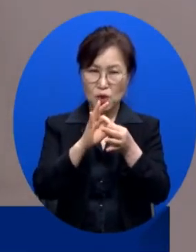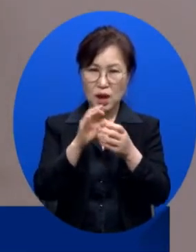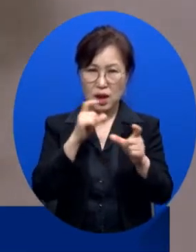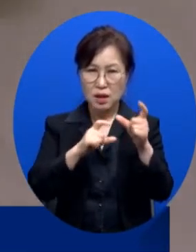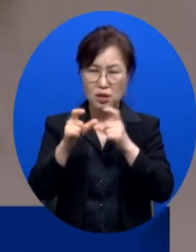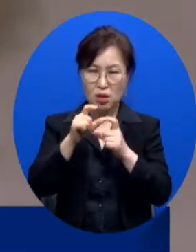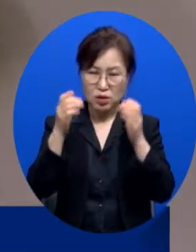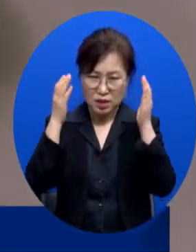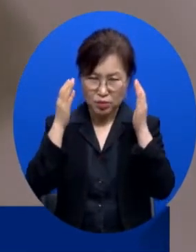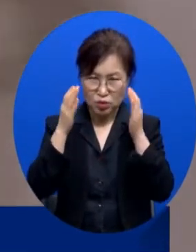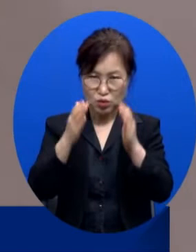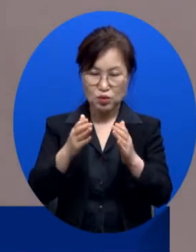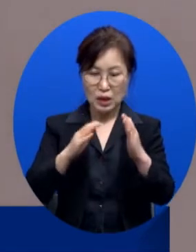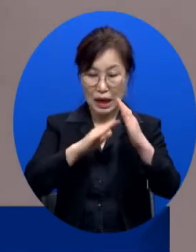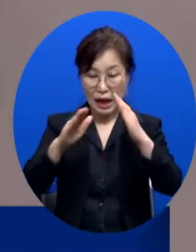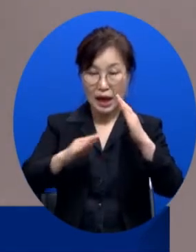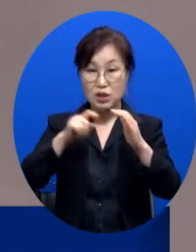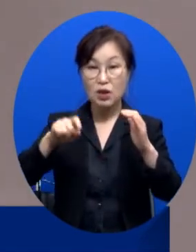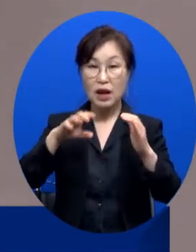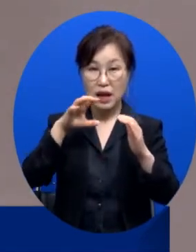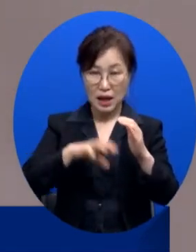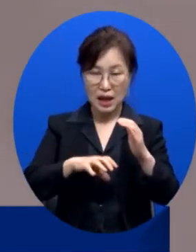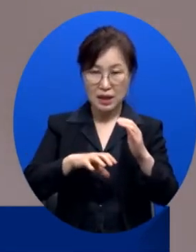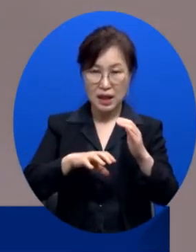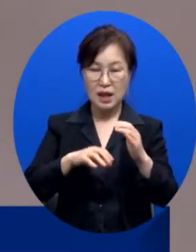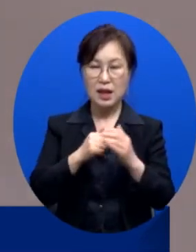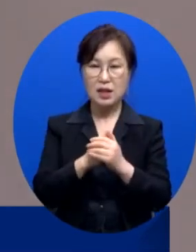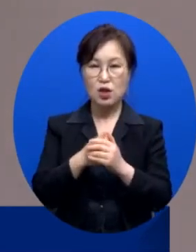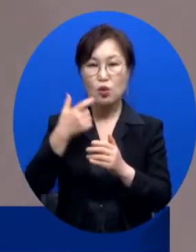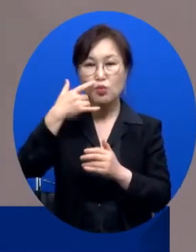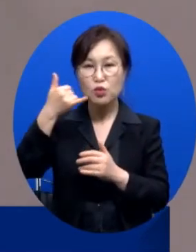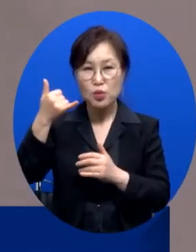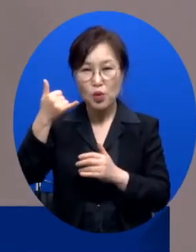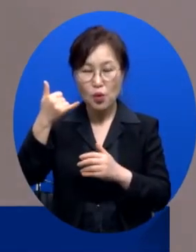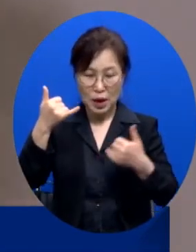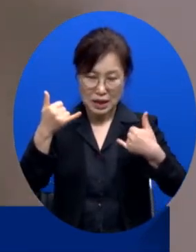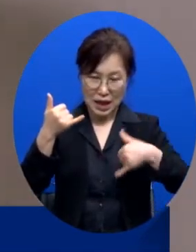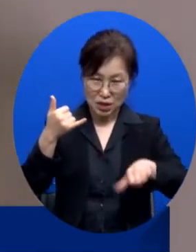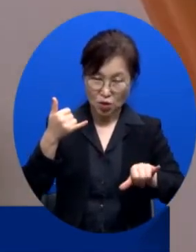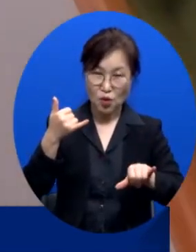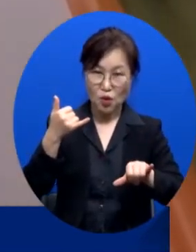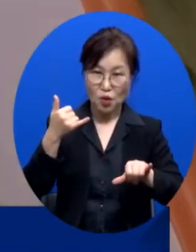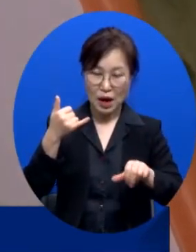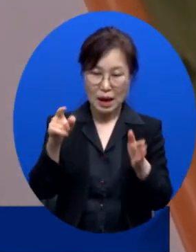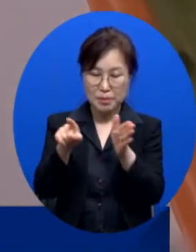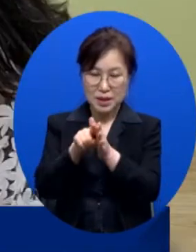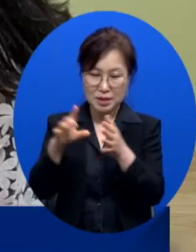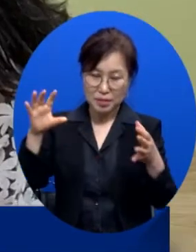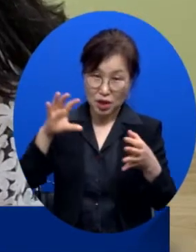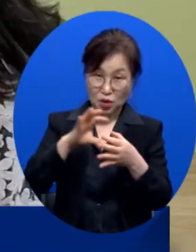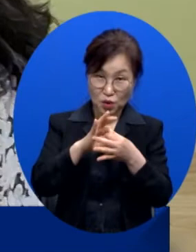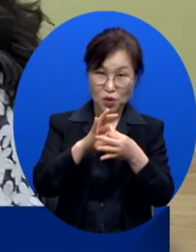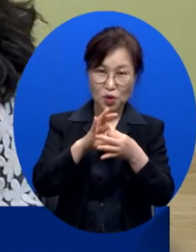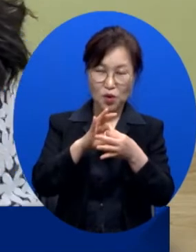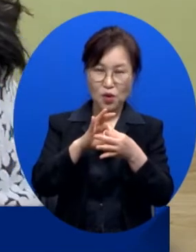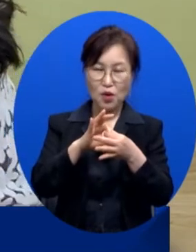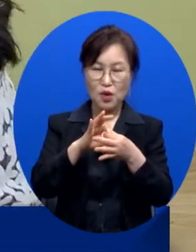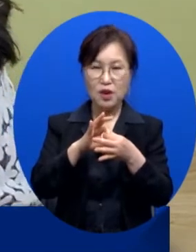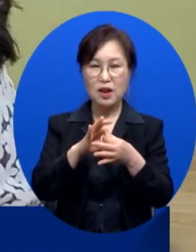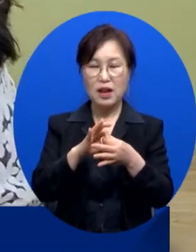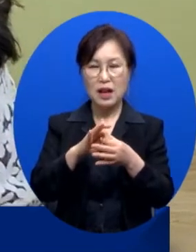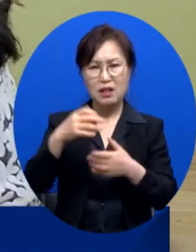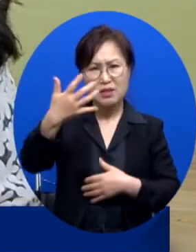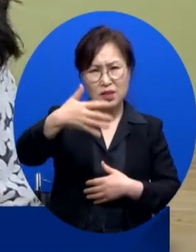써서 가정에서 할 수 있는 환경 가운데서 부모와 어떻게 이 신앙적인 연대가 이루어질 수 있는가, 단순히 이제